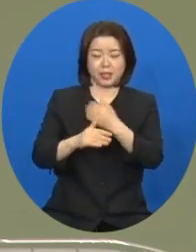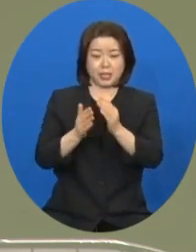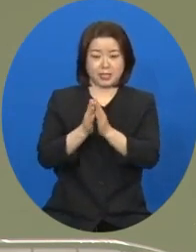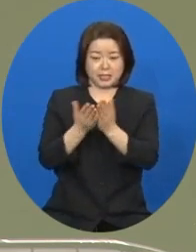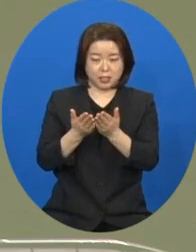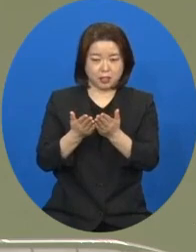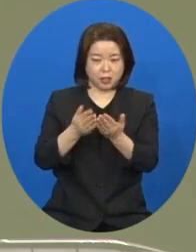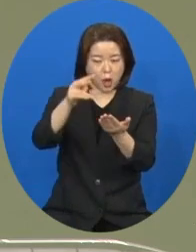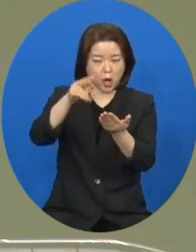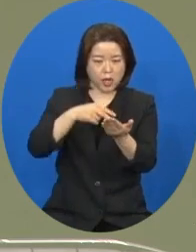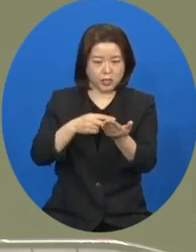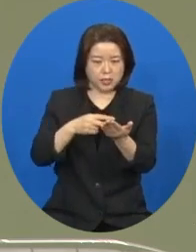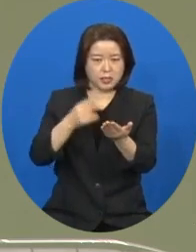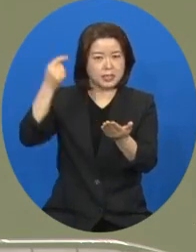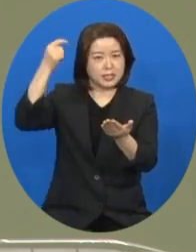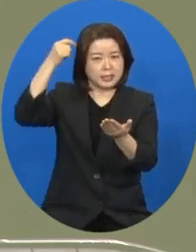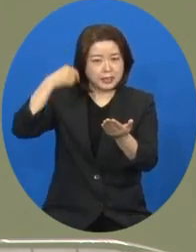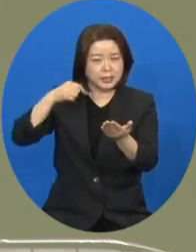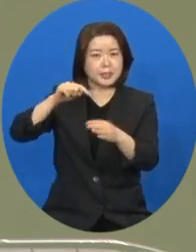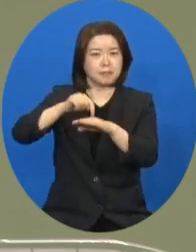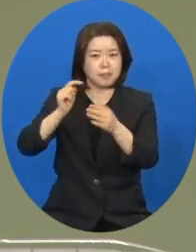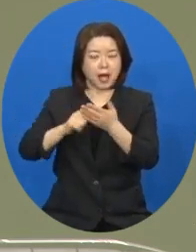분명히 하고 읽으라고 말씀하십니다.